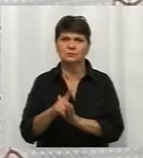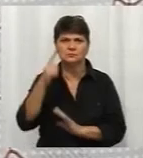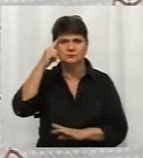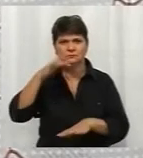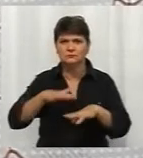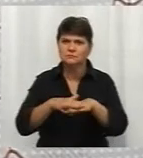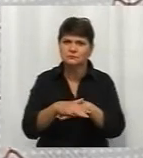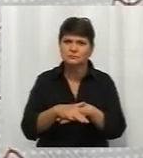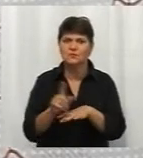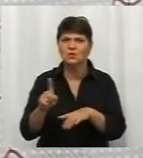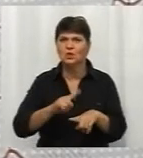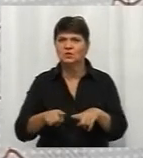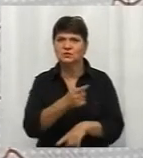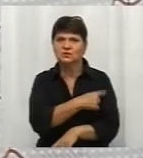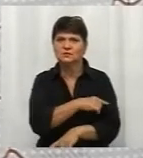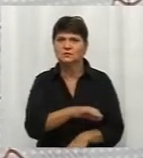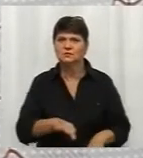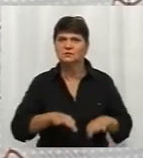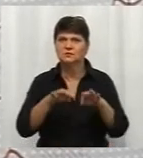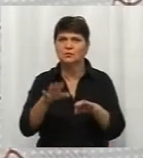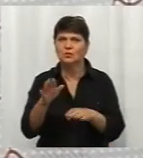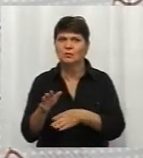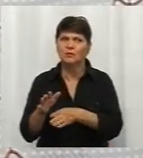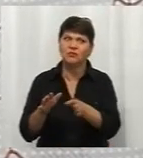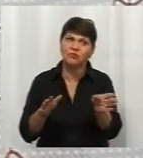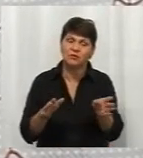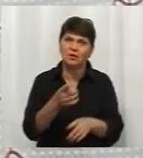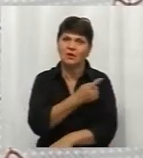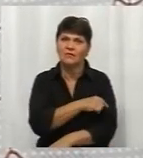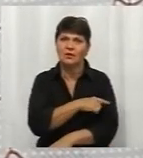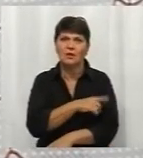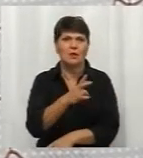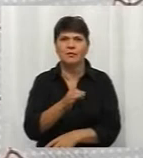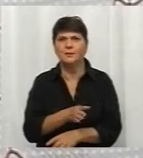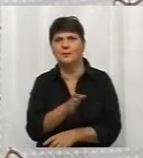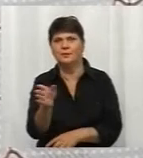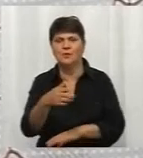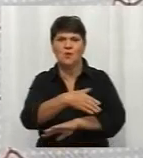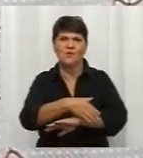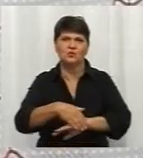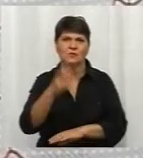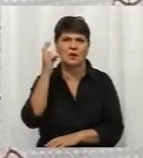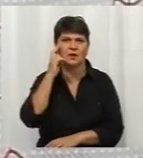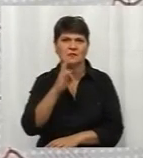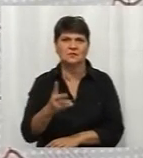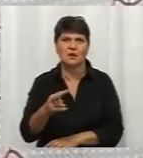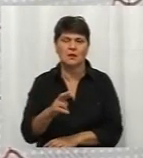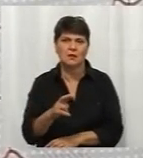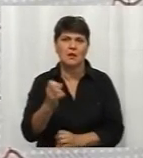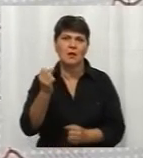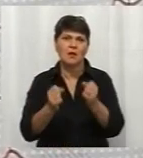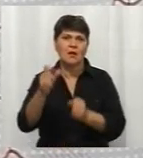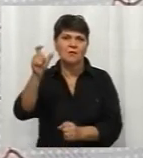що швидка допомога буде повертати на лікарню, а не продовжувати рух по вулиці Київській. То в будь-якому випадку водій